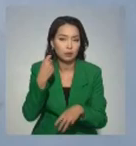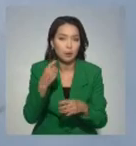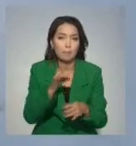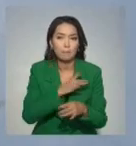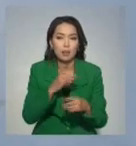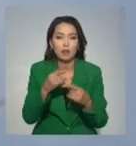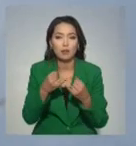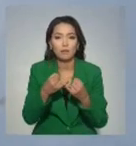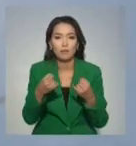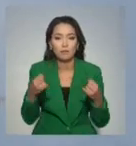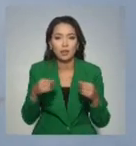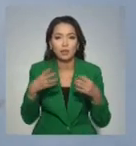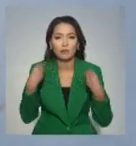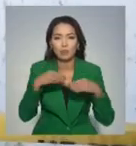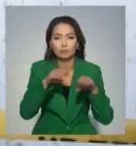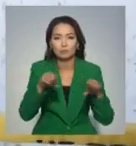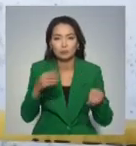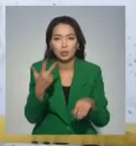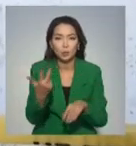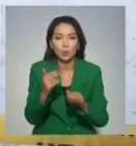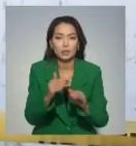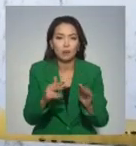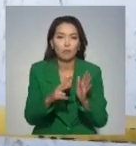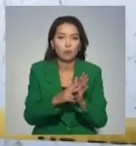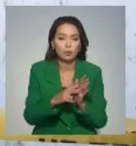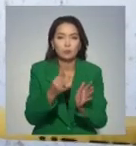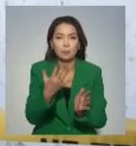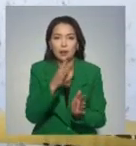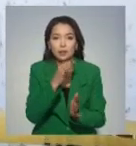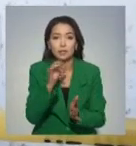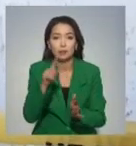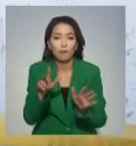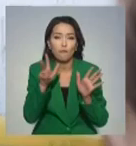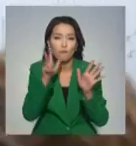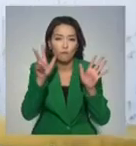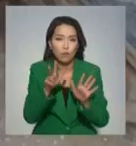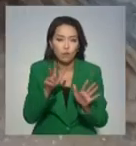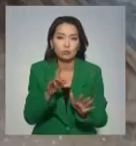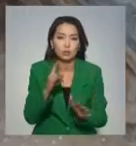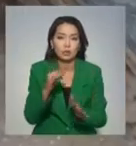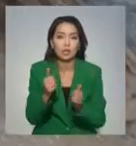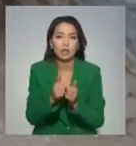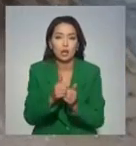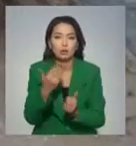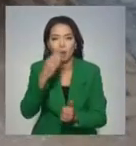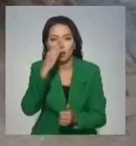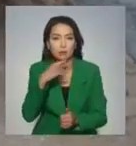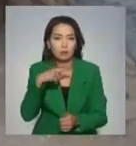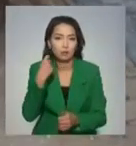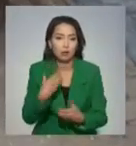веревке троих детей, 8 и 5 лет, а также 8-месячного малыша. Рядом висел их отец. На версию о роковой